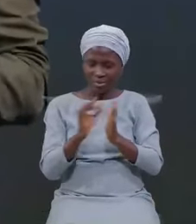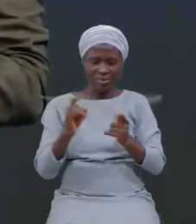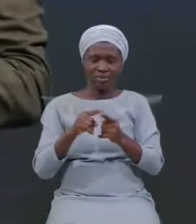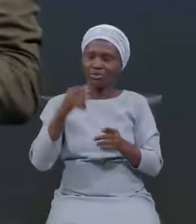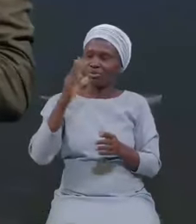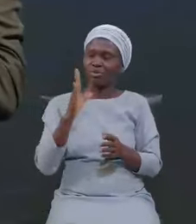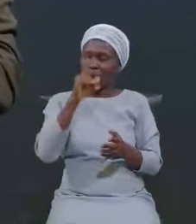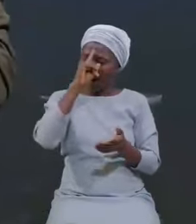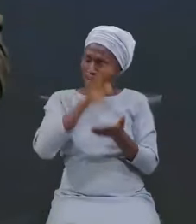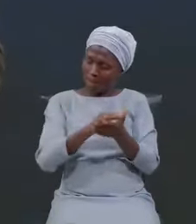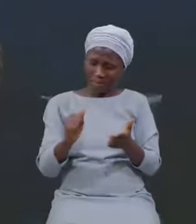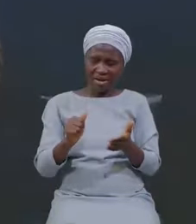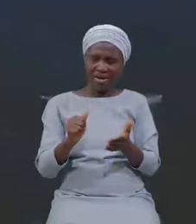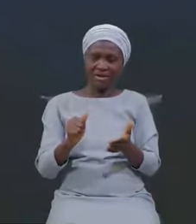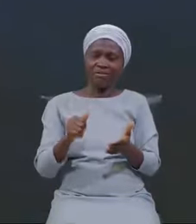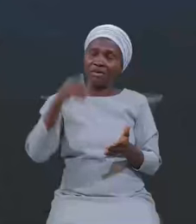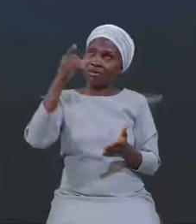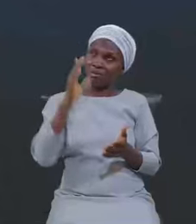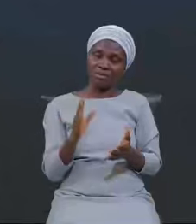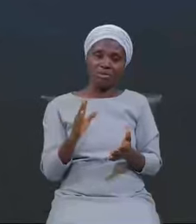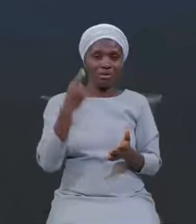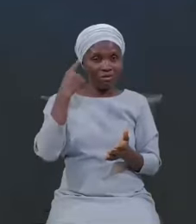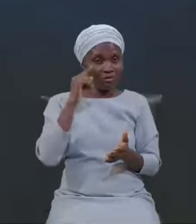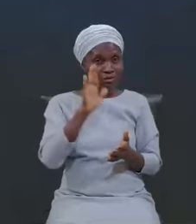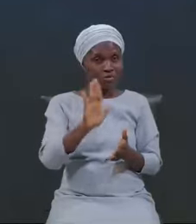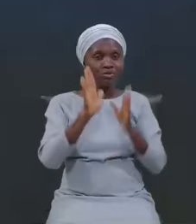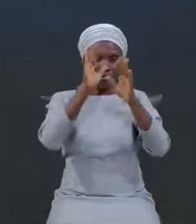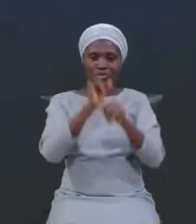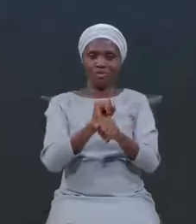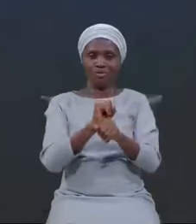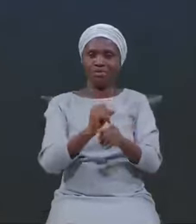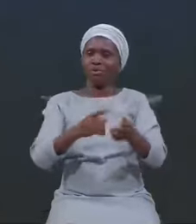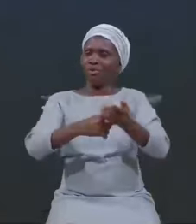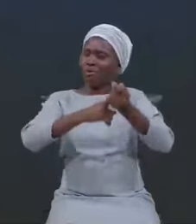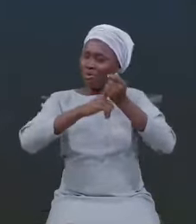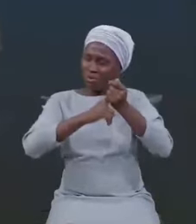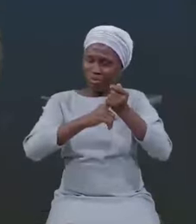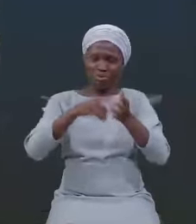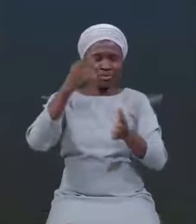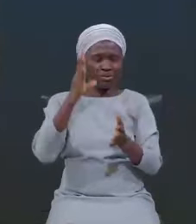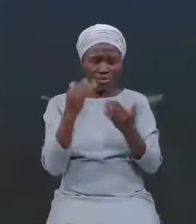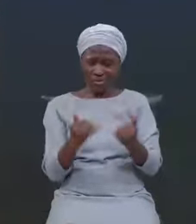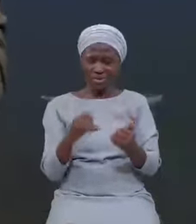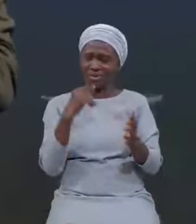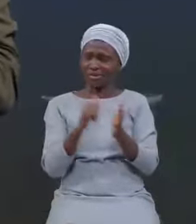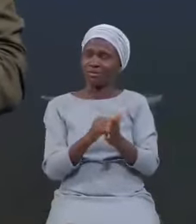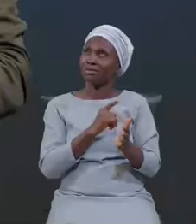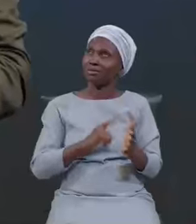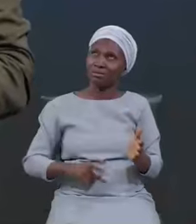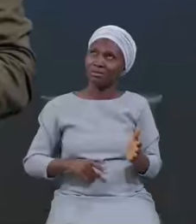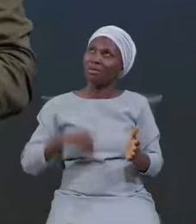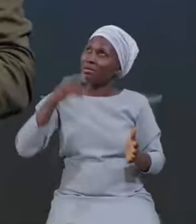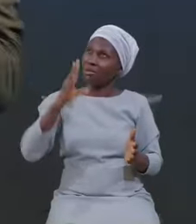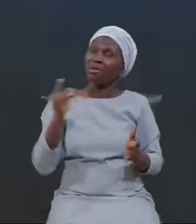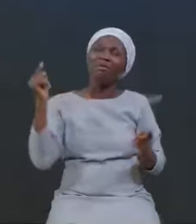Alors, attachez-vous à lui. Commencez à prier. Seigneur, si tu ne me bénis pas, je ne partirai pas.